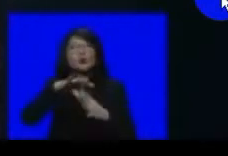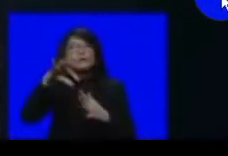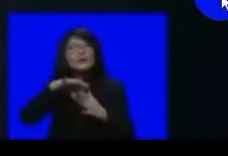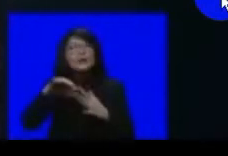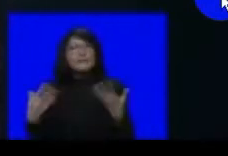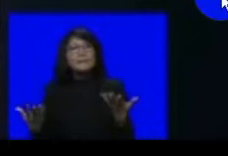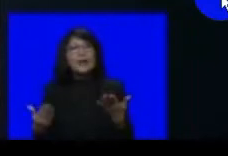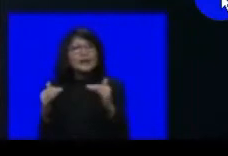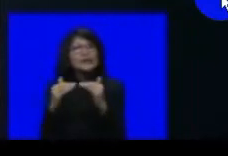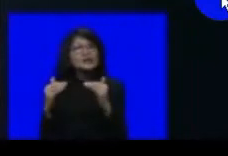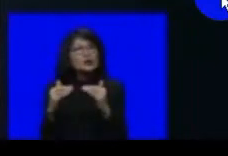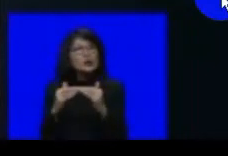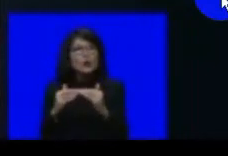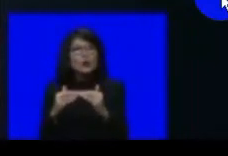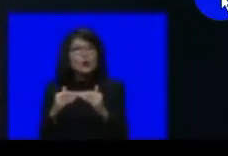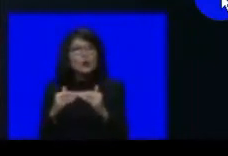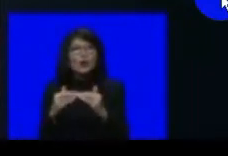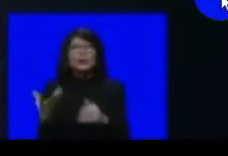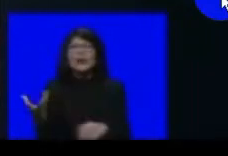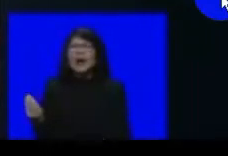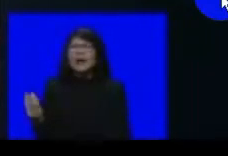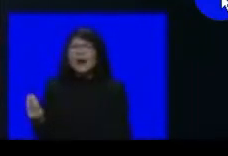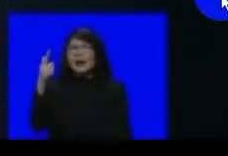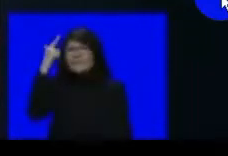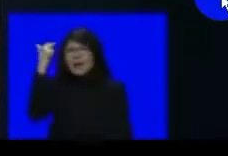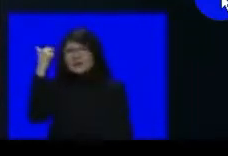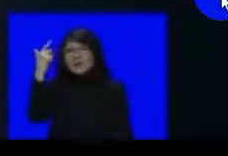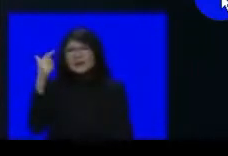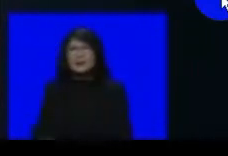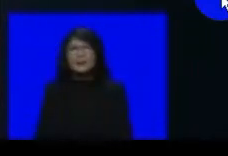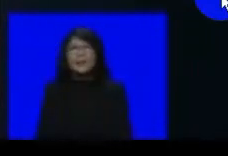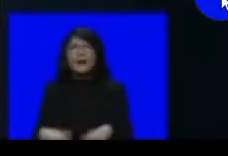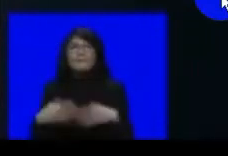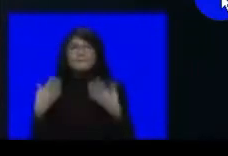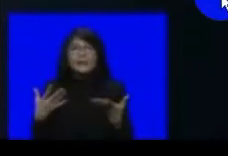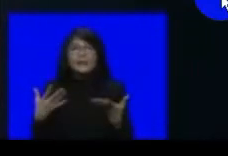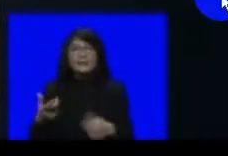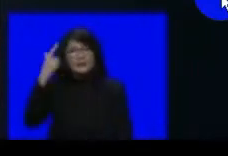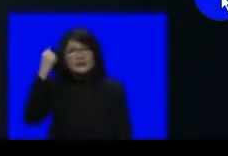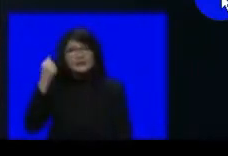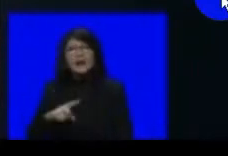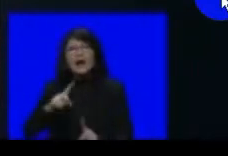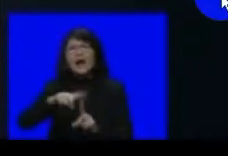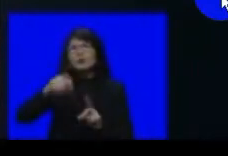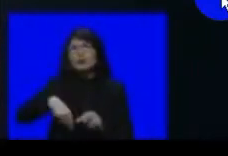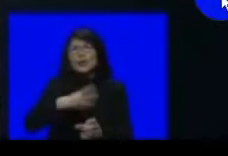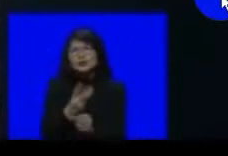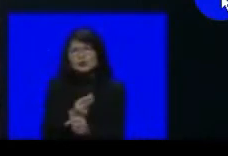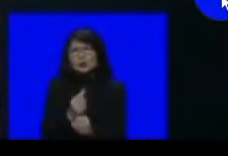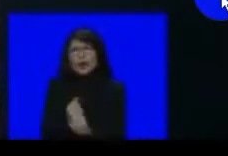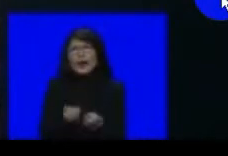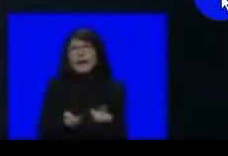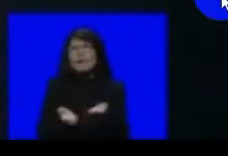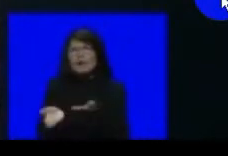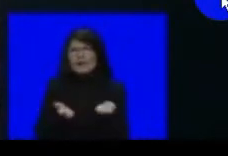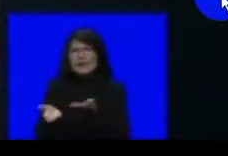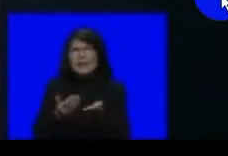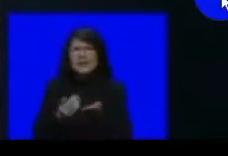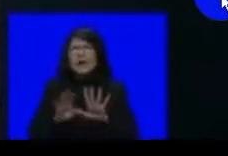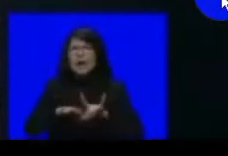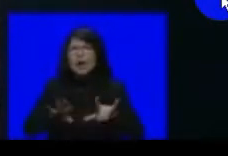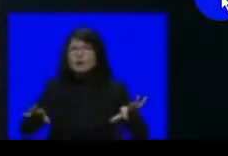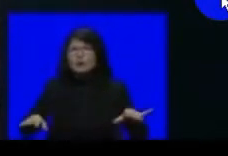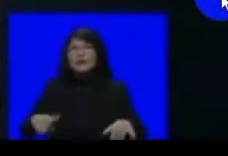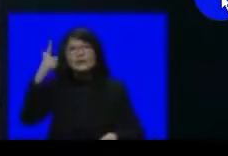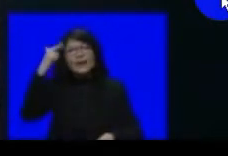dirinya dan kapan dia belajar. Bagaimana dia belajar? Maka tugas guru di sini adalah memfasilitasi